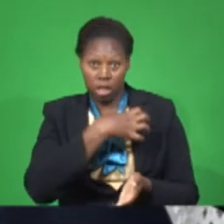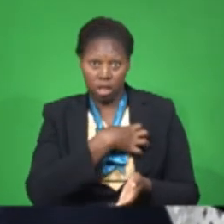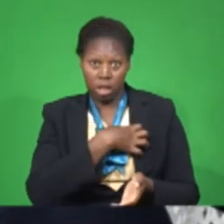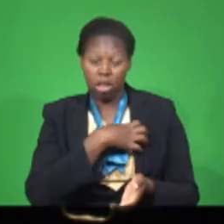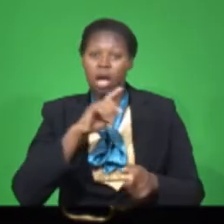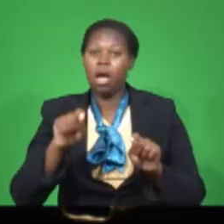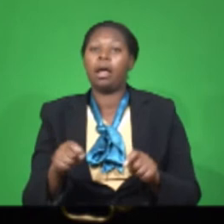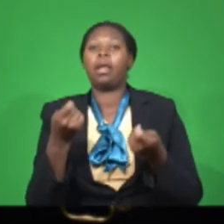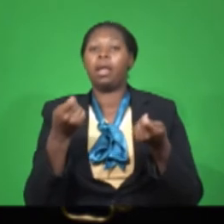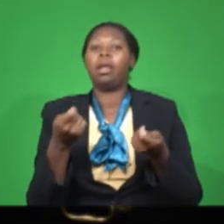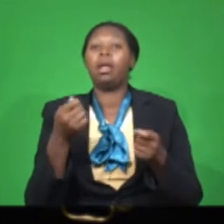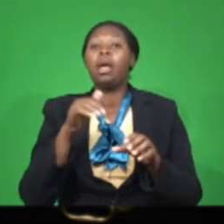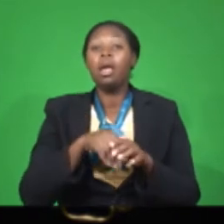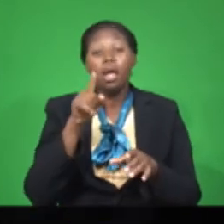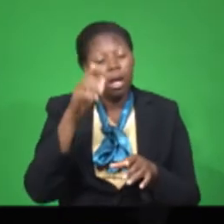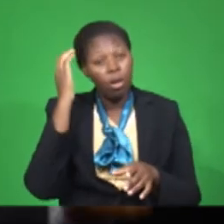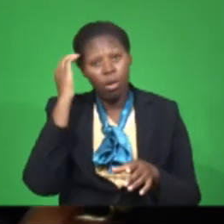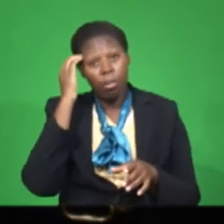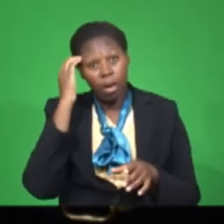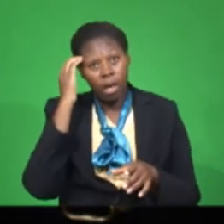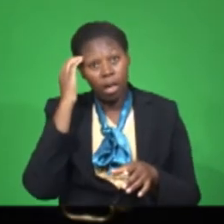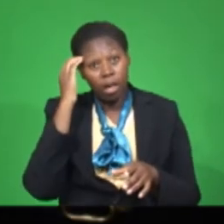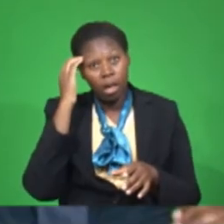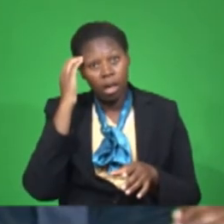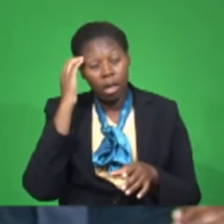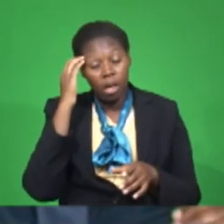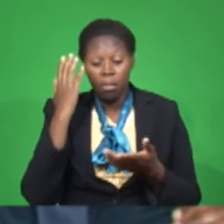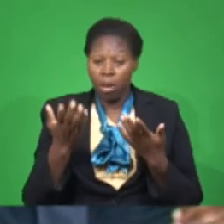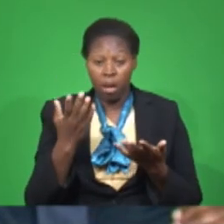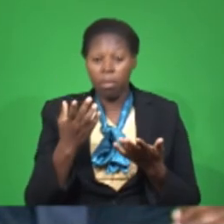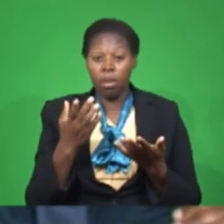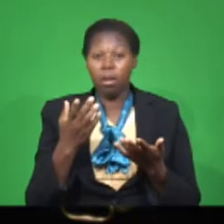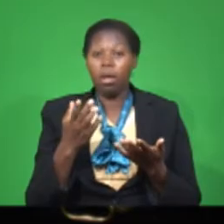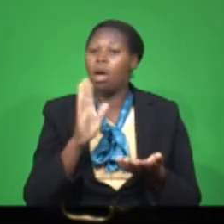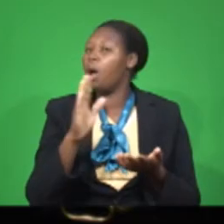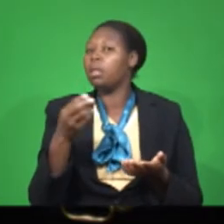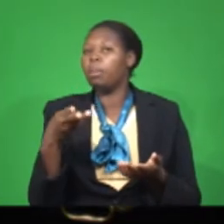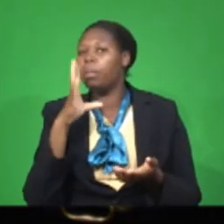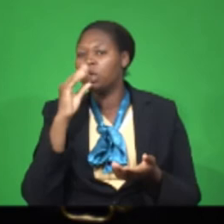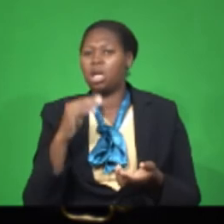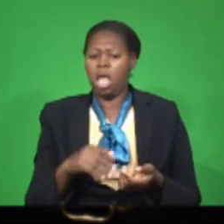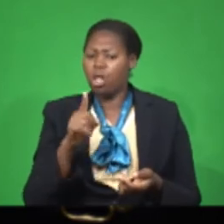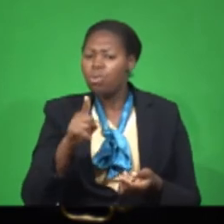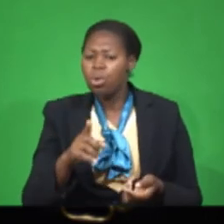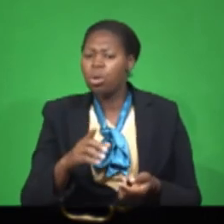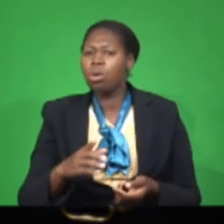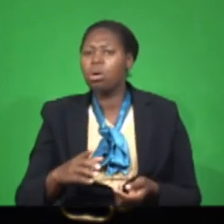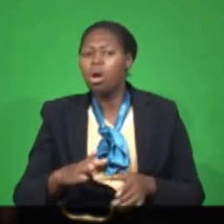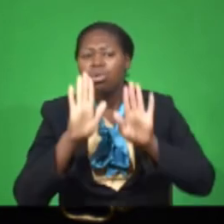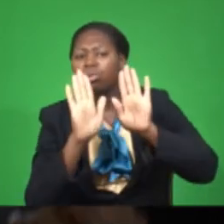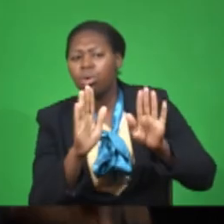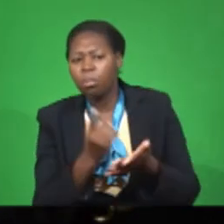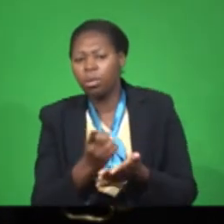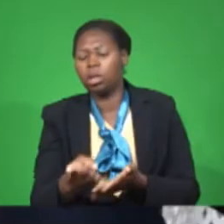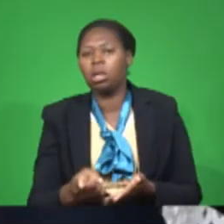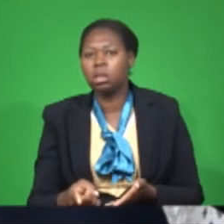vamwe vanoti kana akatsiurwa unzi iuri kuita chakatoti kwenge nemunoitawo ichi. Imomo machechu munhu akatsiurwa so anotanga